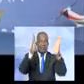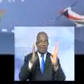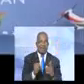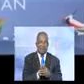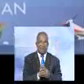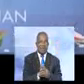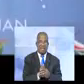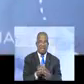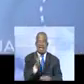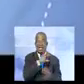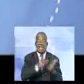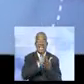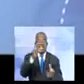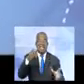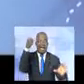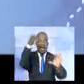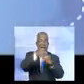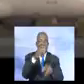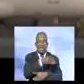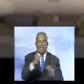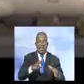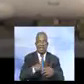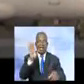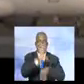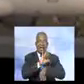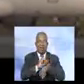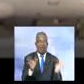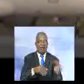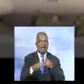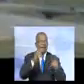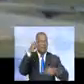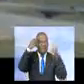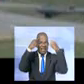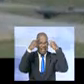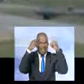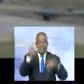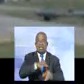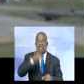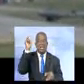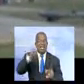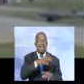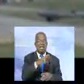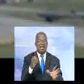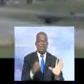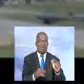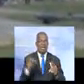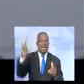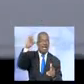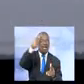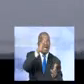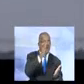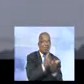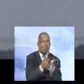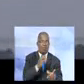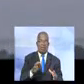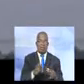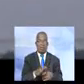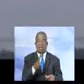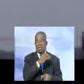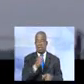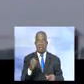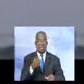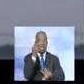des villes de l'intérieur. Mais une préoccupation demeure, la certification de l'aéroport Félix Houphouët-Boigny. À l'occasion du